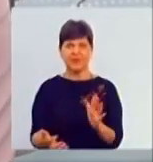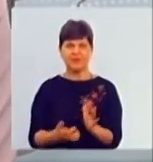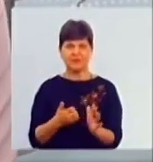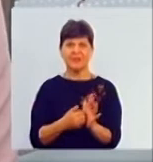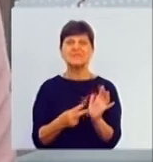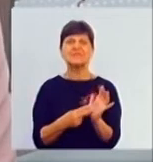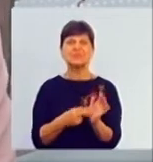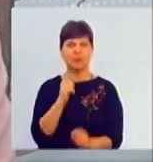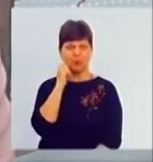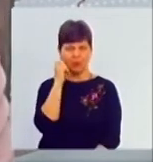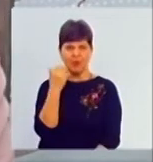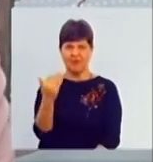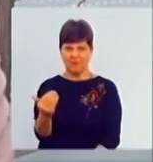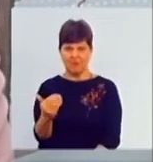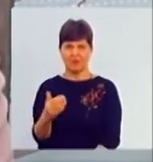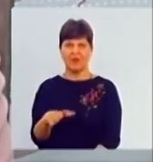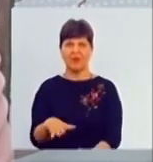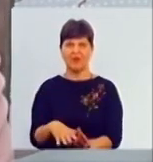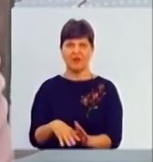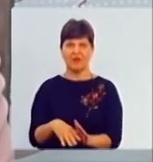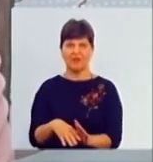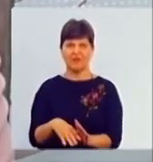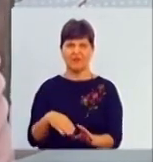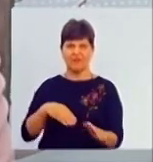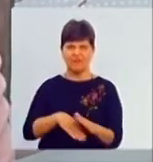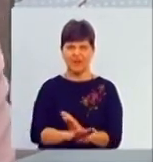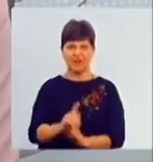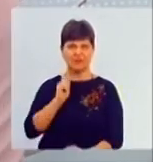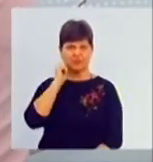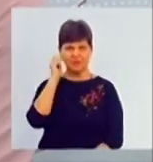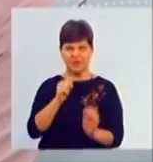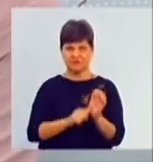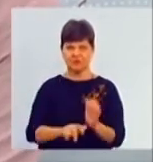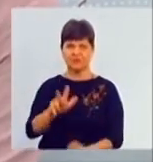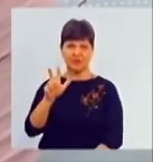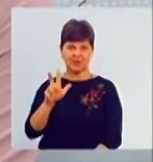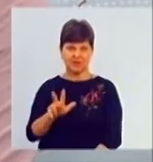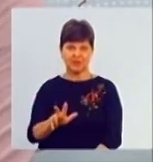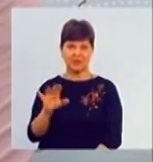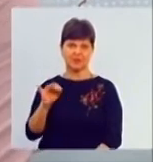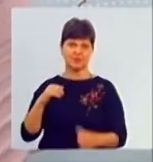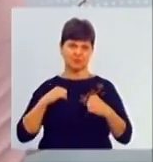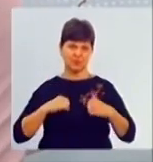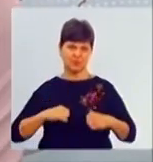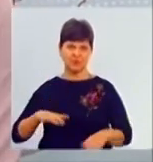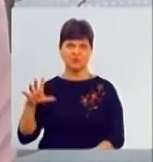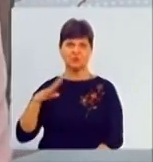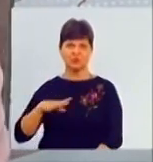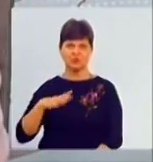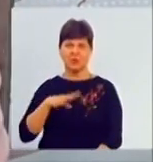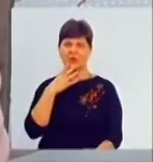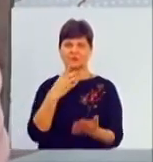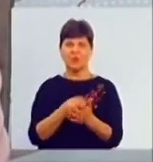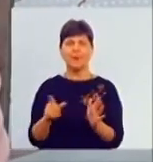років, вона обирає вихід, дату виходу в 63 роки і спокійно чекає свого пенсійного